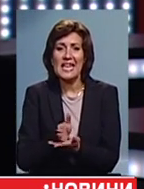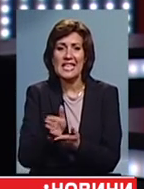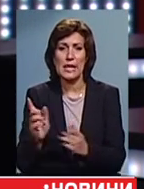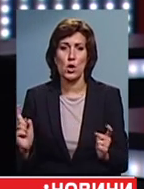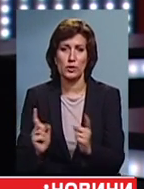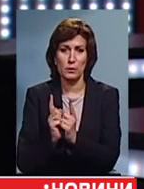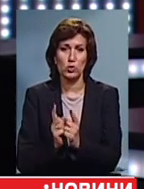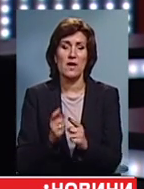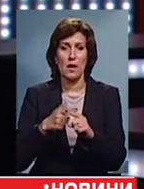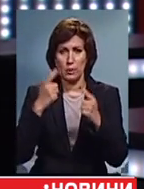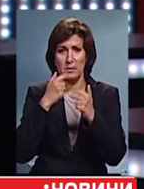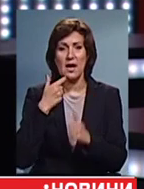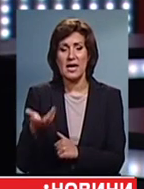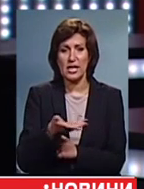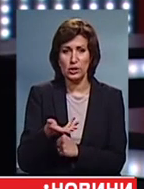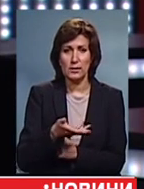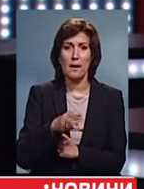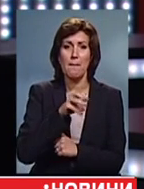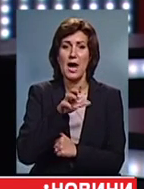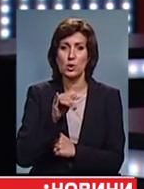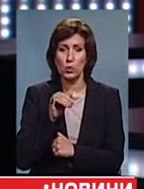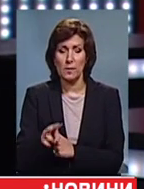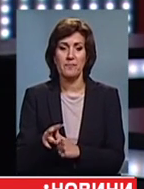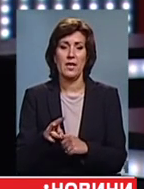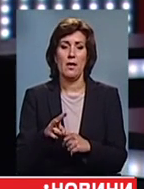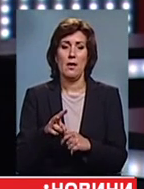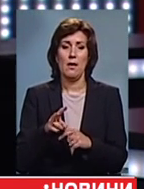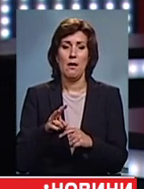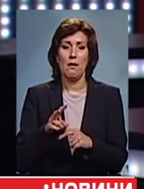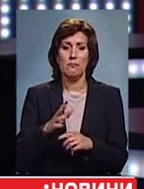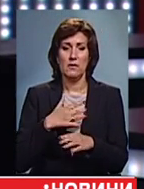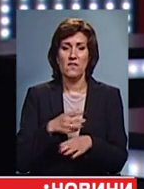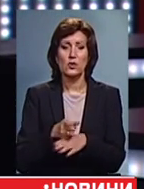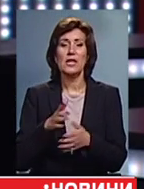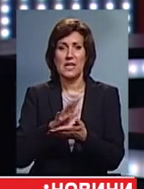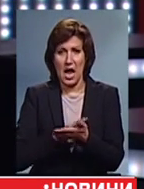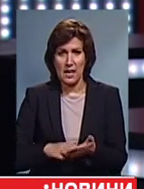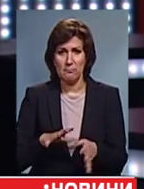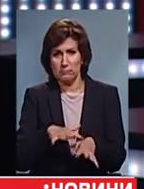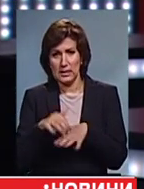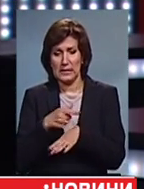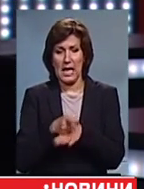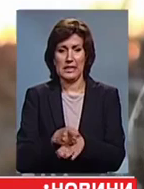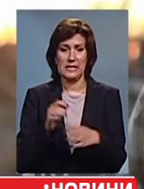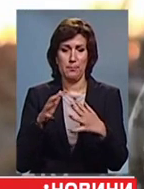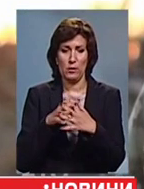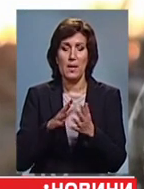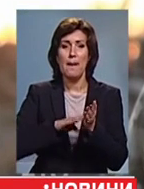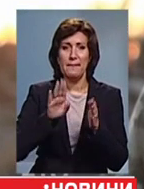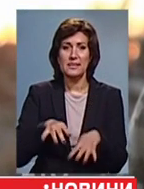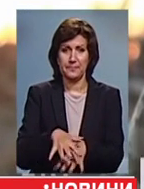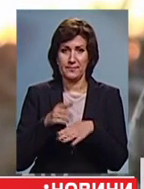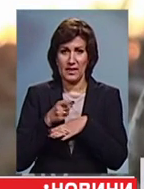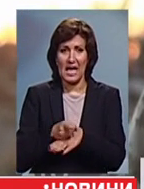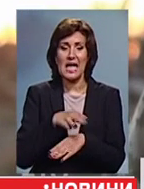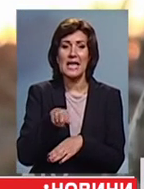розповів речник Леонід Матюхін. За його словами, українські військові й далі переміщують танки з передової. Після відведення